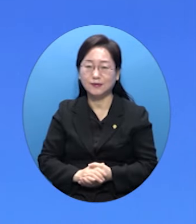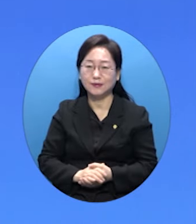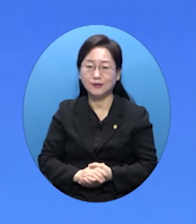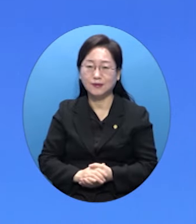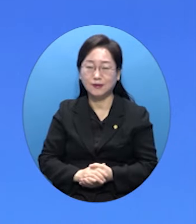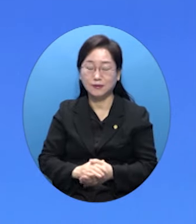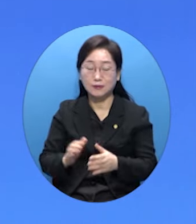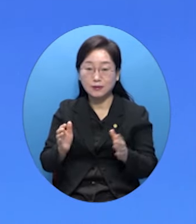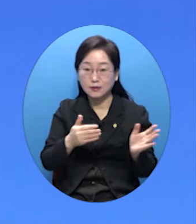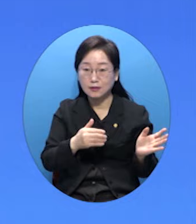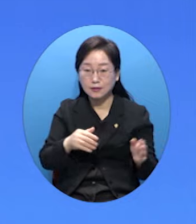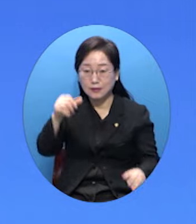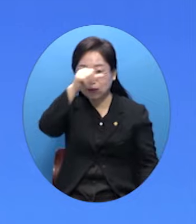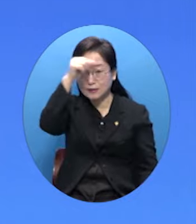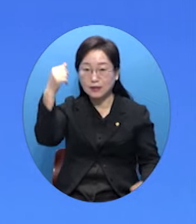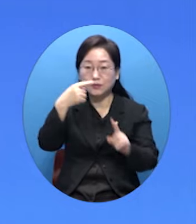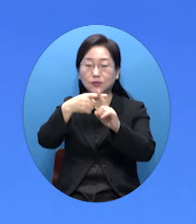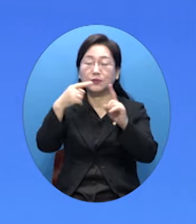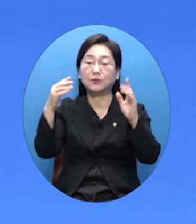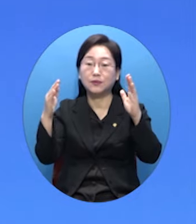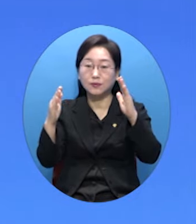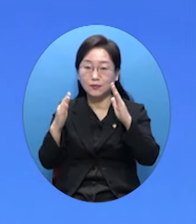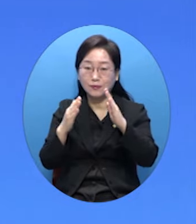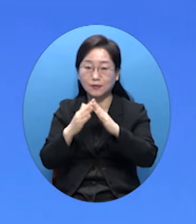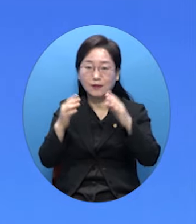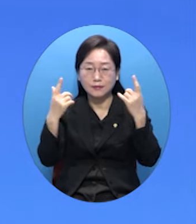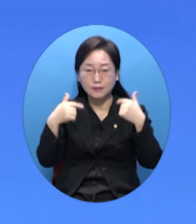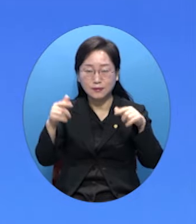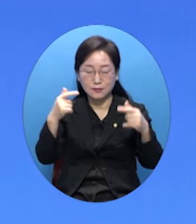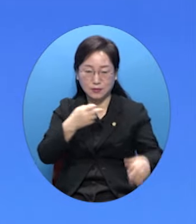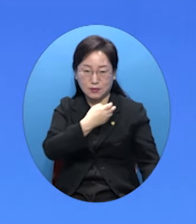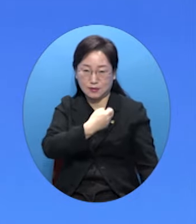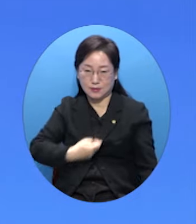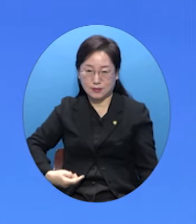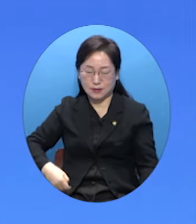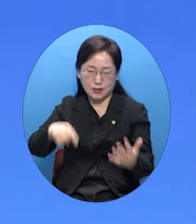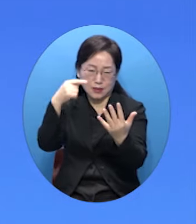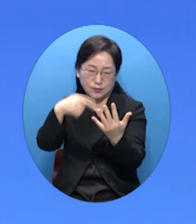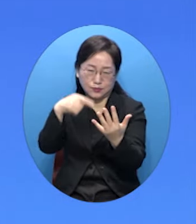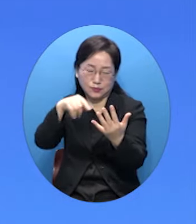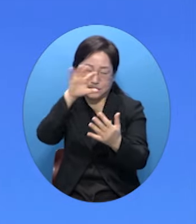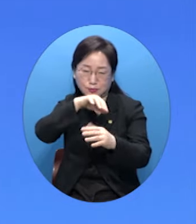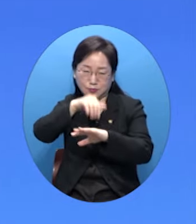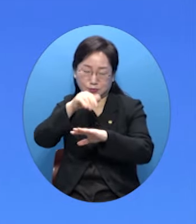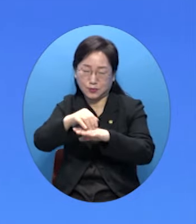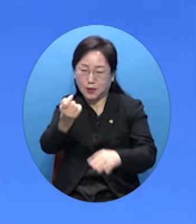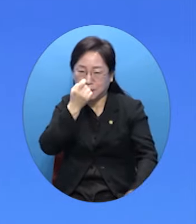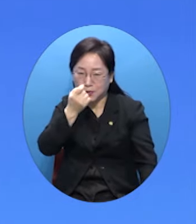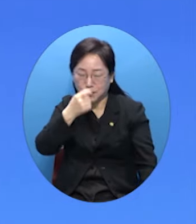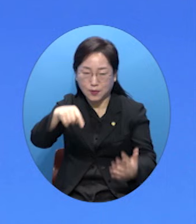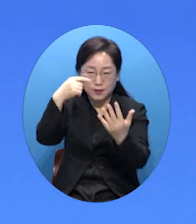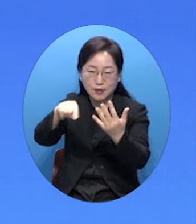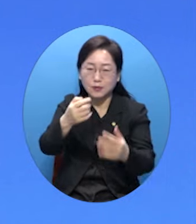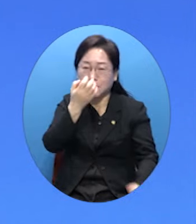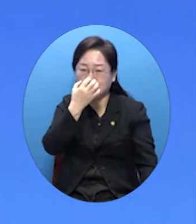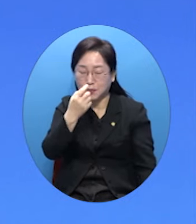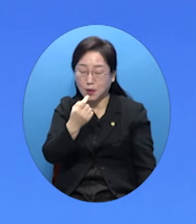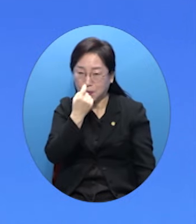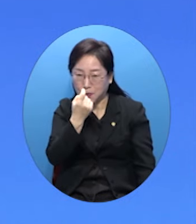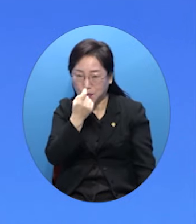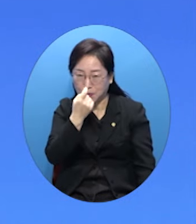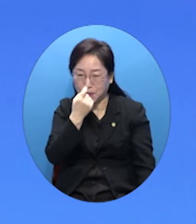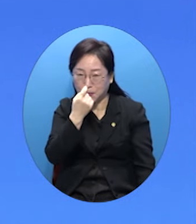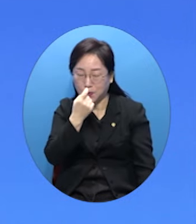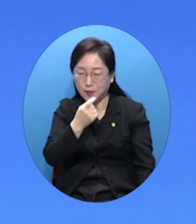그러다 보니까 이 장로교에서 늘 제자훈련 가르치는 거 배우는 거 가르치는 거 배우는 것 거기서